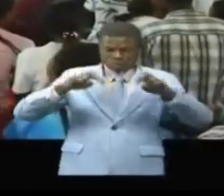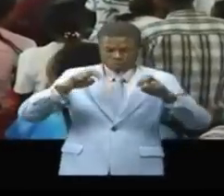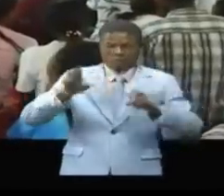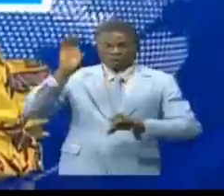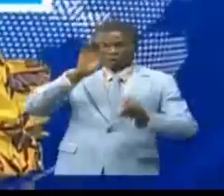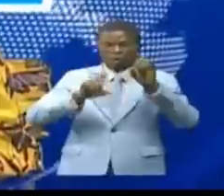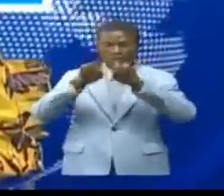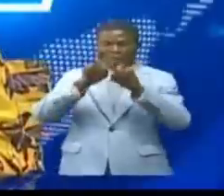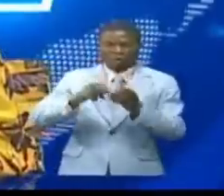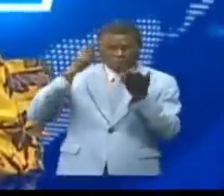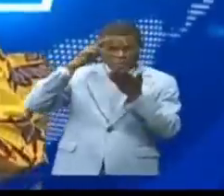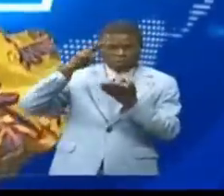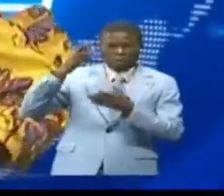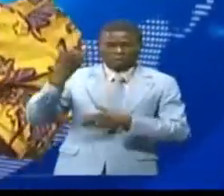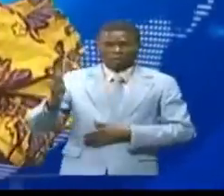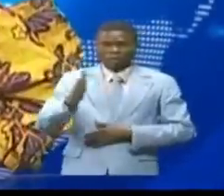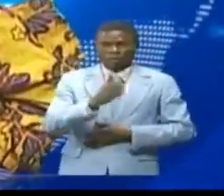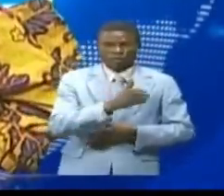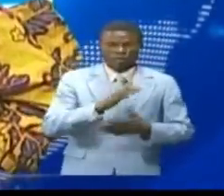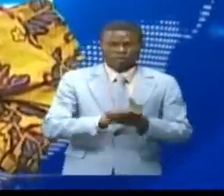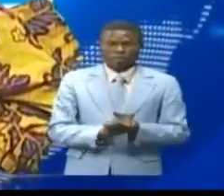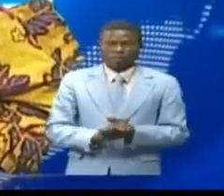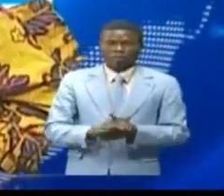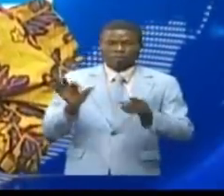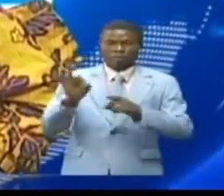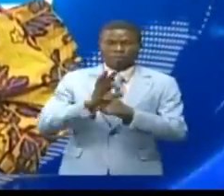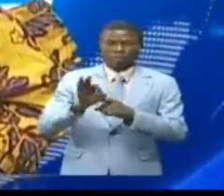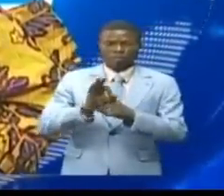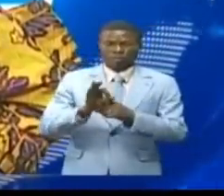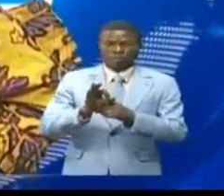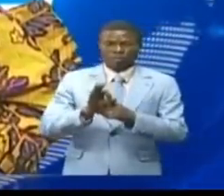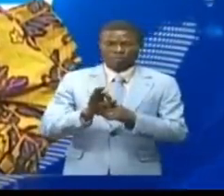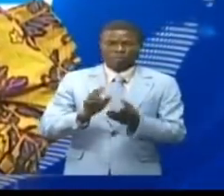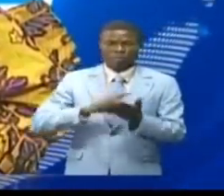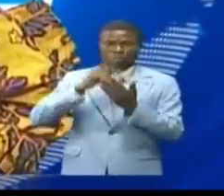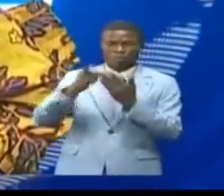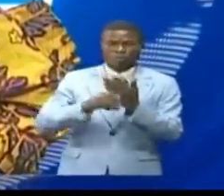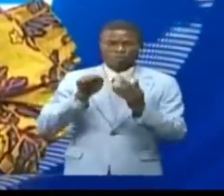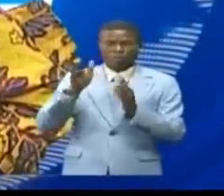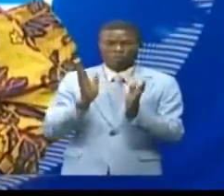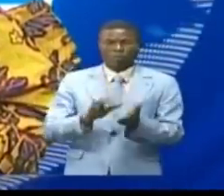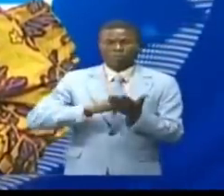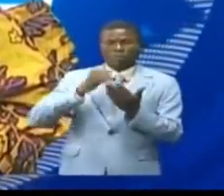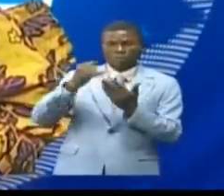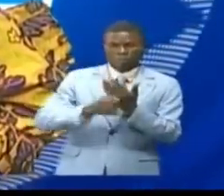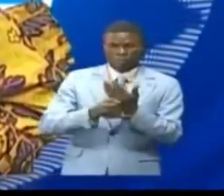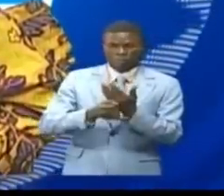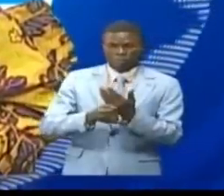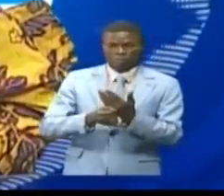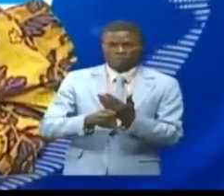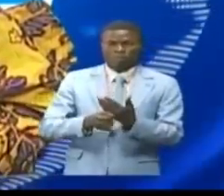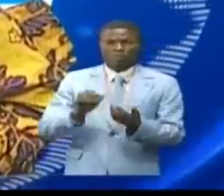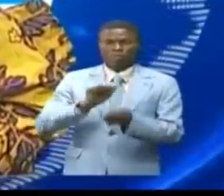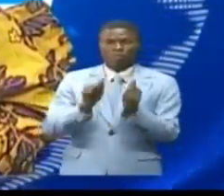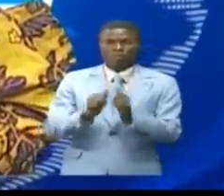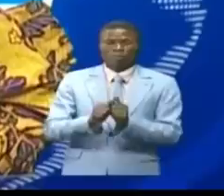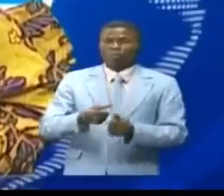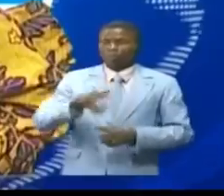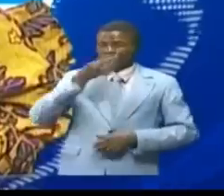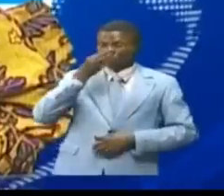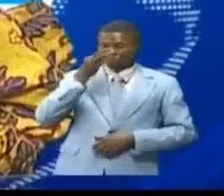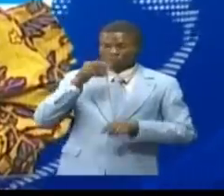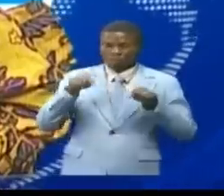et académique. L'atelier de présentation du plan directeur du projet gaz pétrole liquéfié s'est tenu